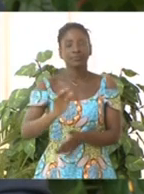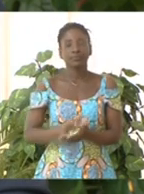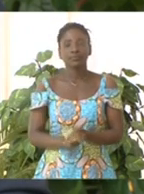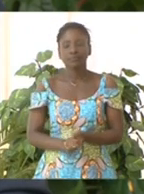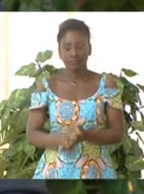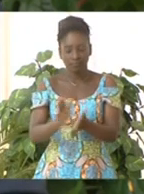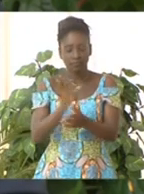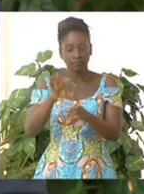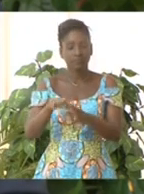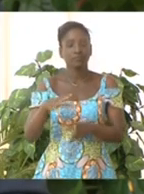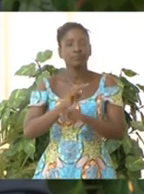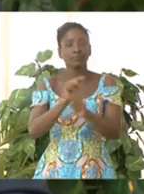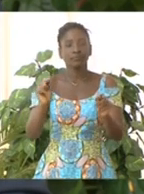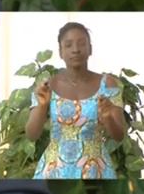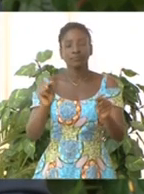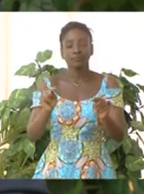Bulletin nul,